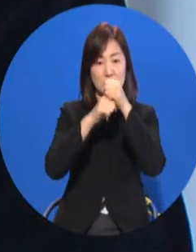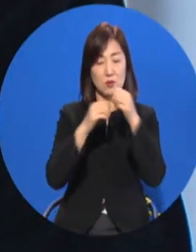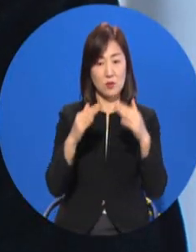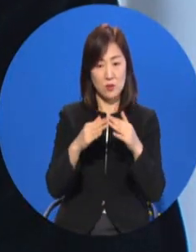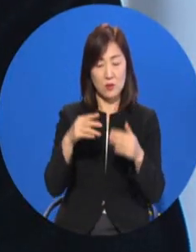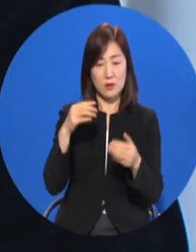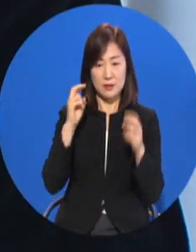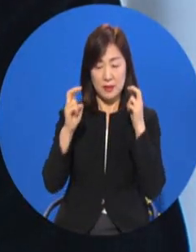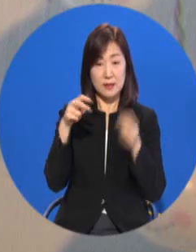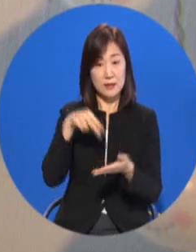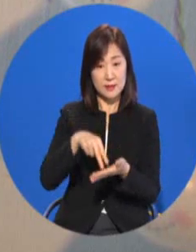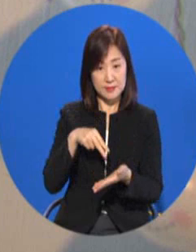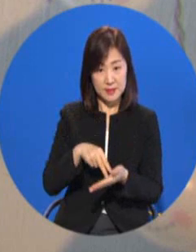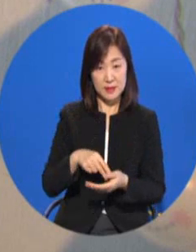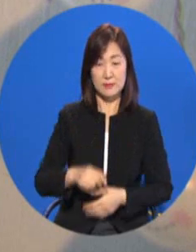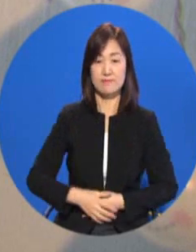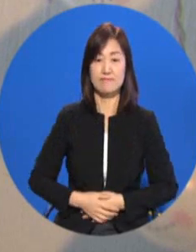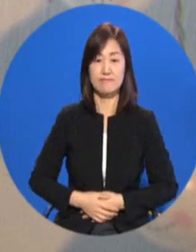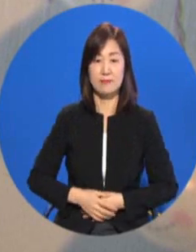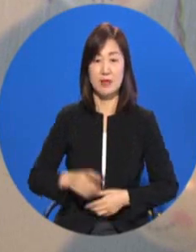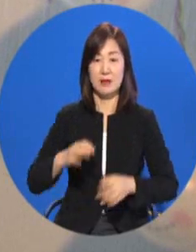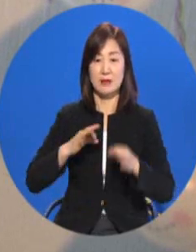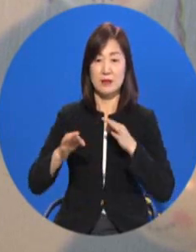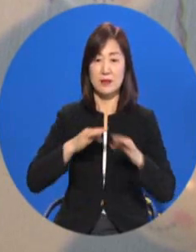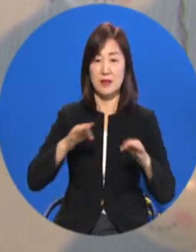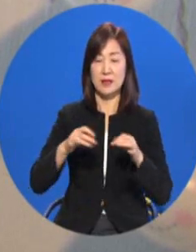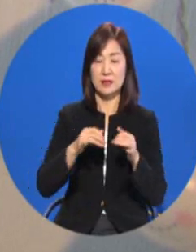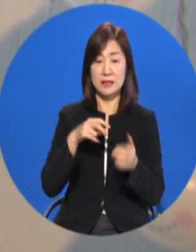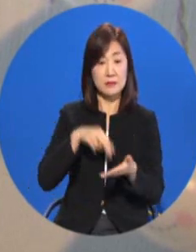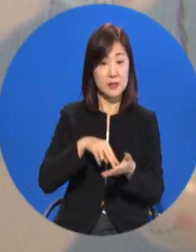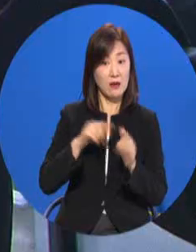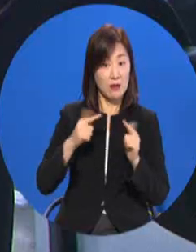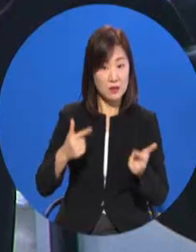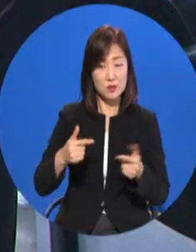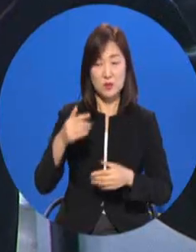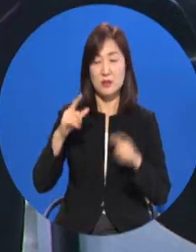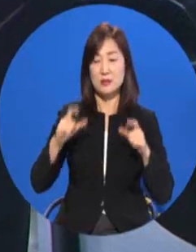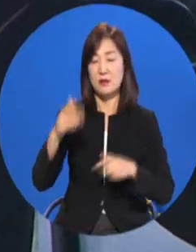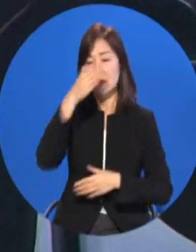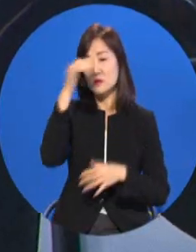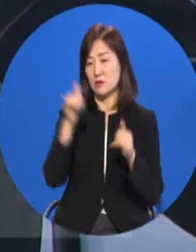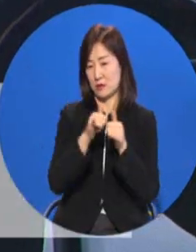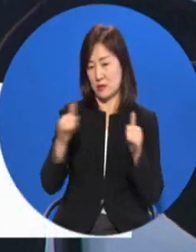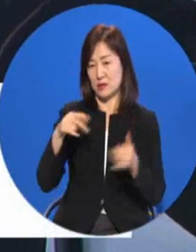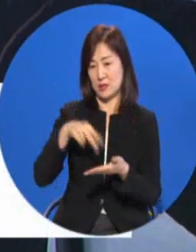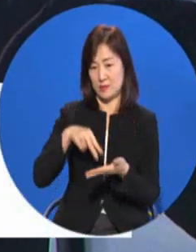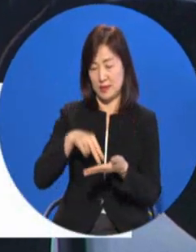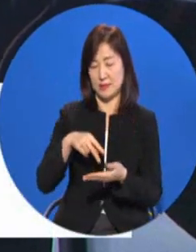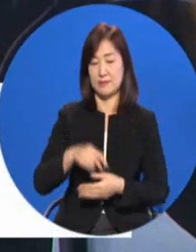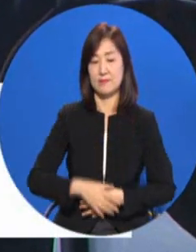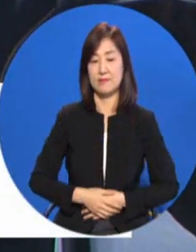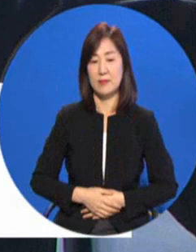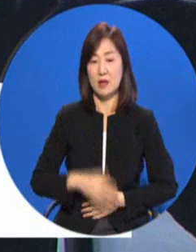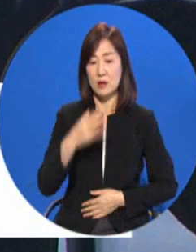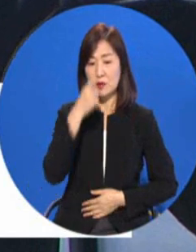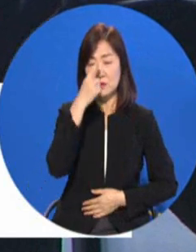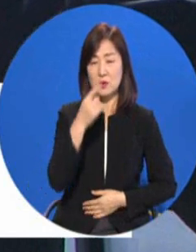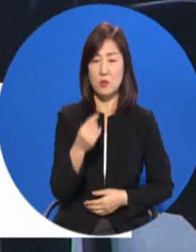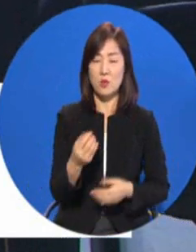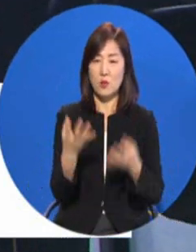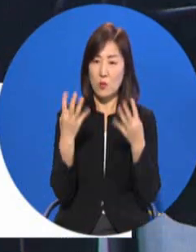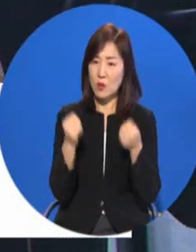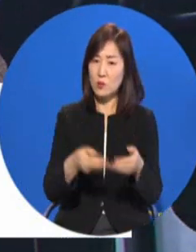자영업자가 아닌 지역 청년 으로서의 바람을 내놨습니다 순천에 요즘에 뭐가 많이 생겼어요 정원 박람회